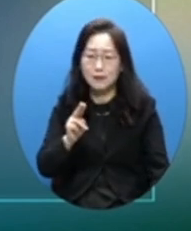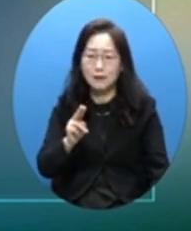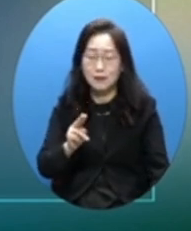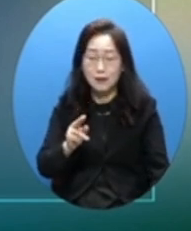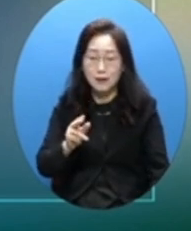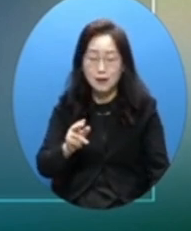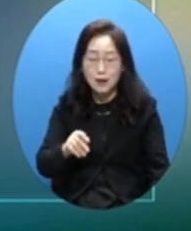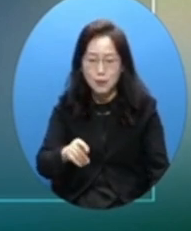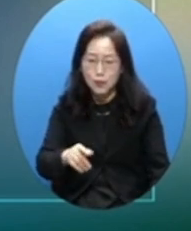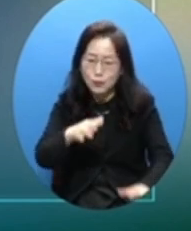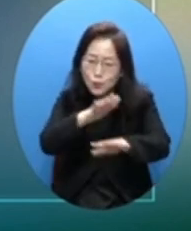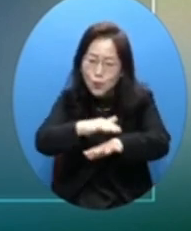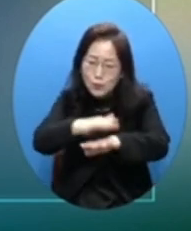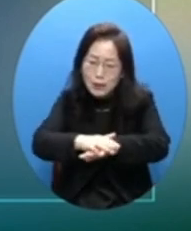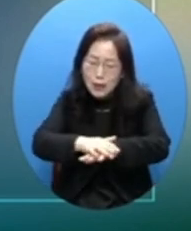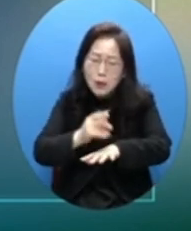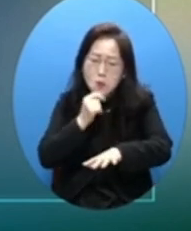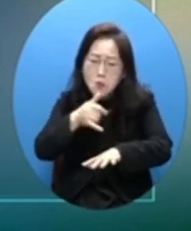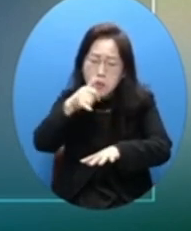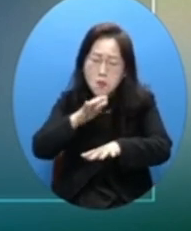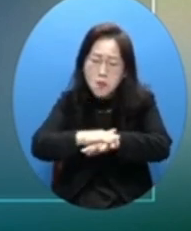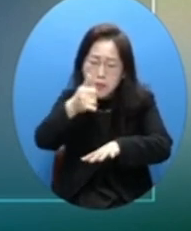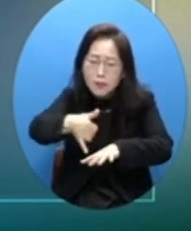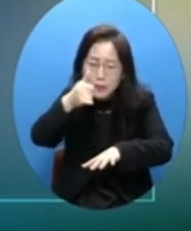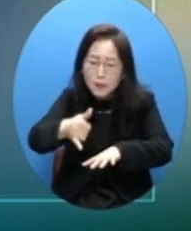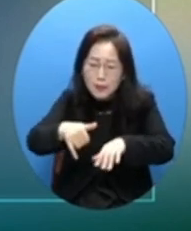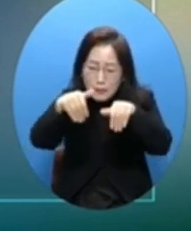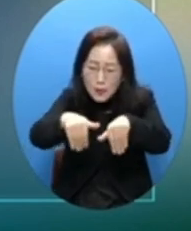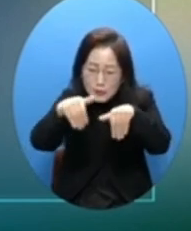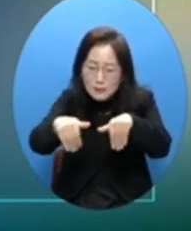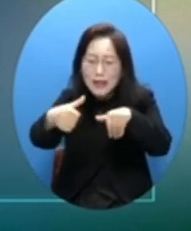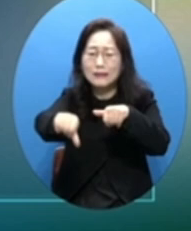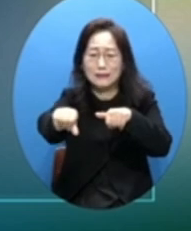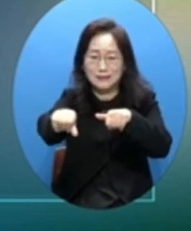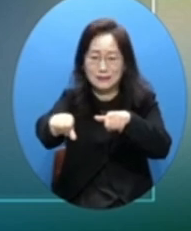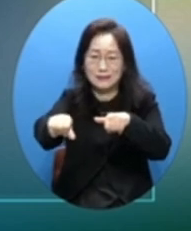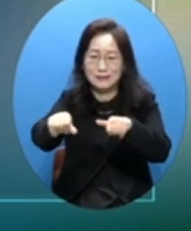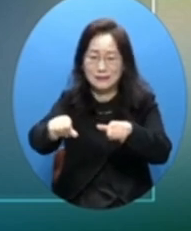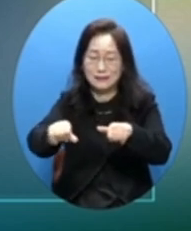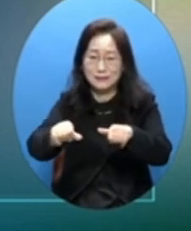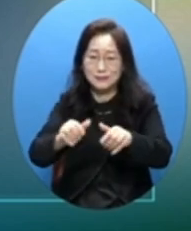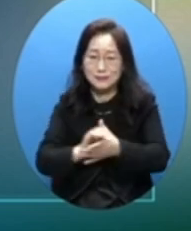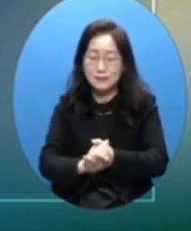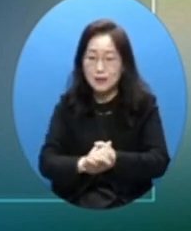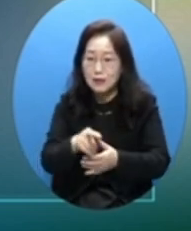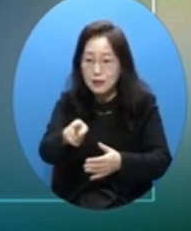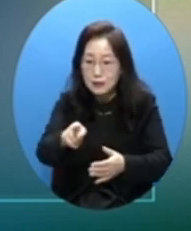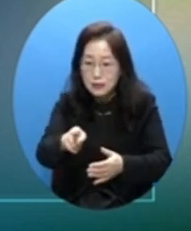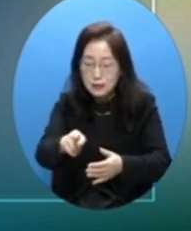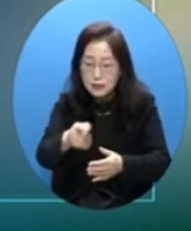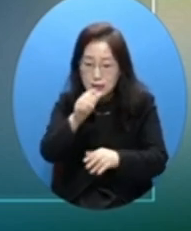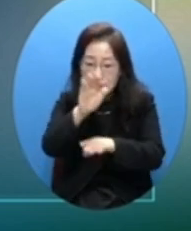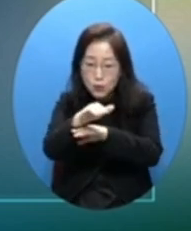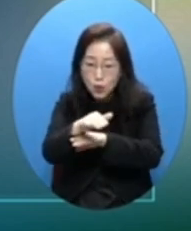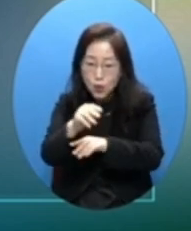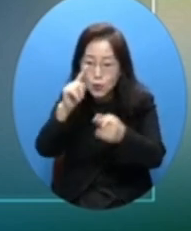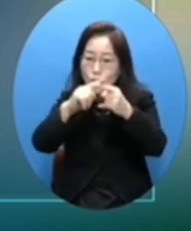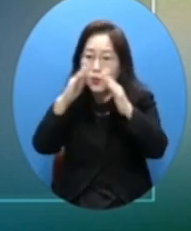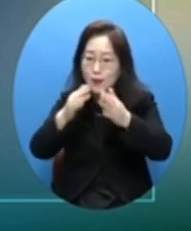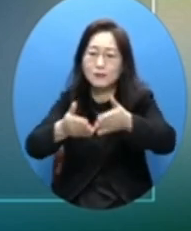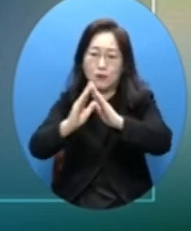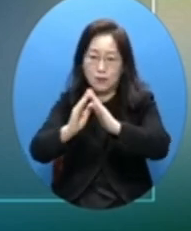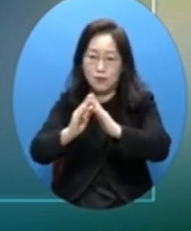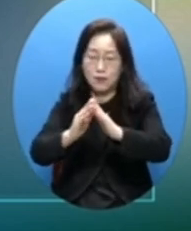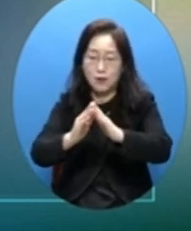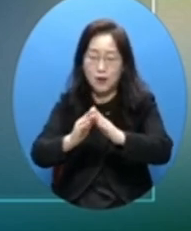소작농의 아들로 머슴이 아들로 태어납니다 그런데 그 상권의 교회가 들어왔습니다 교회가 들어왔는데